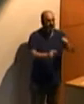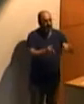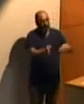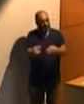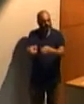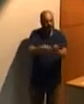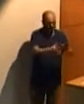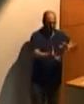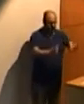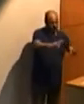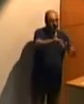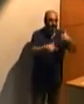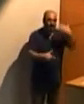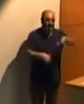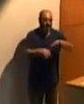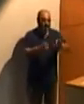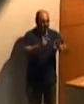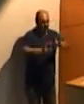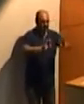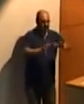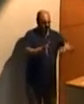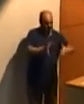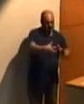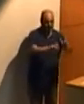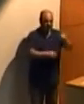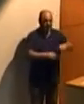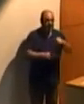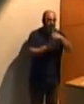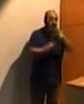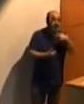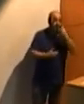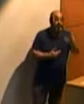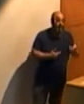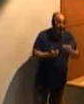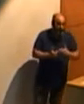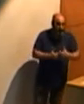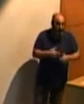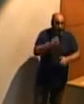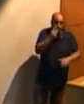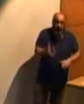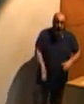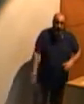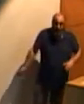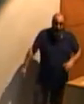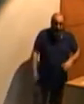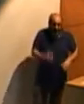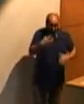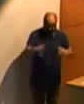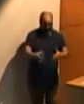et nous le faisons depuis bien longtemps je parlais tout à l'heure de mon chat mais effectivement